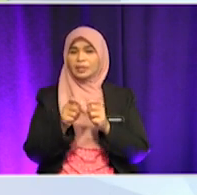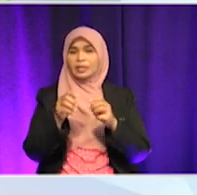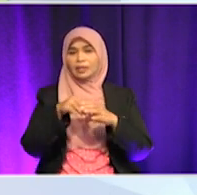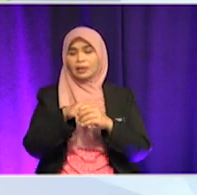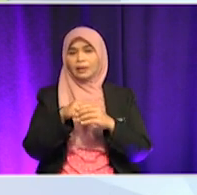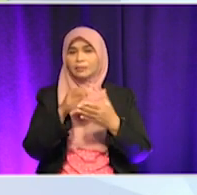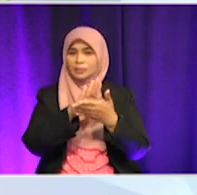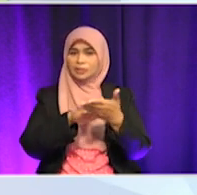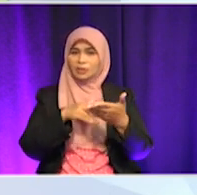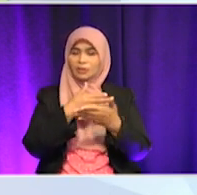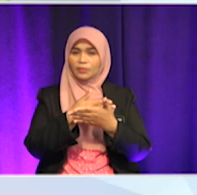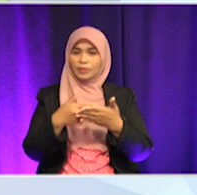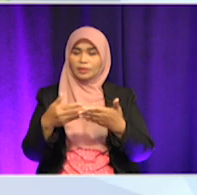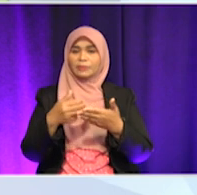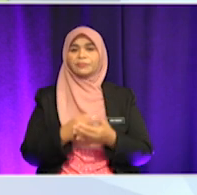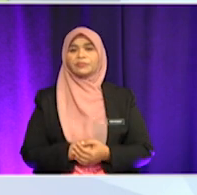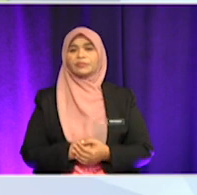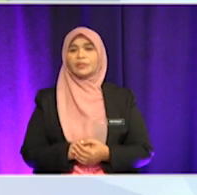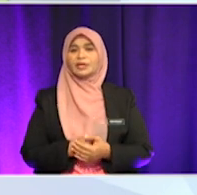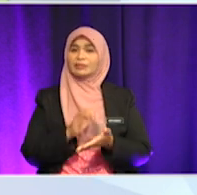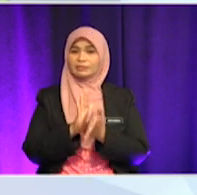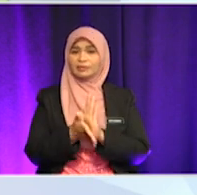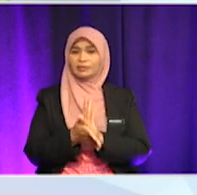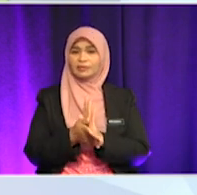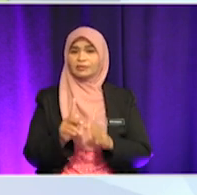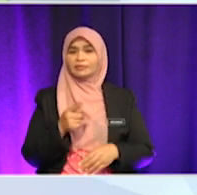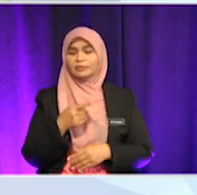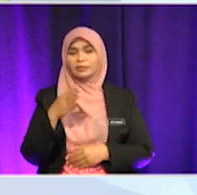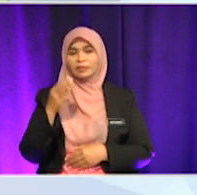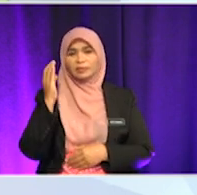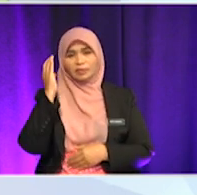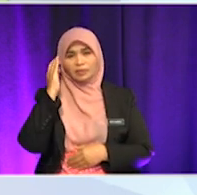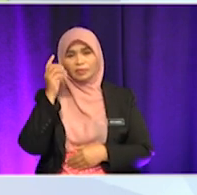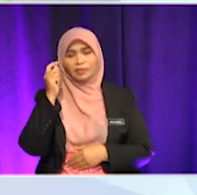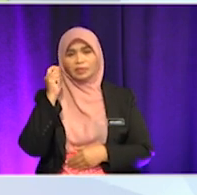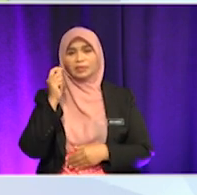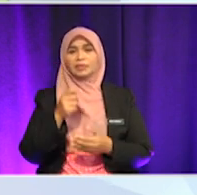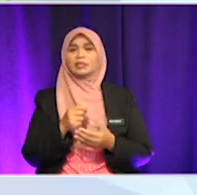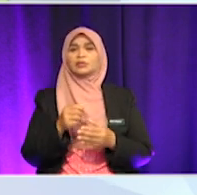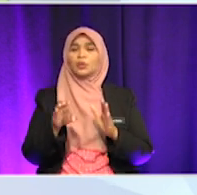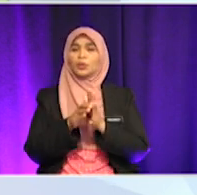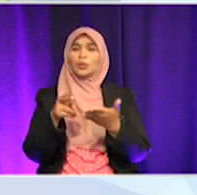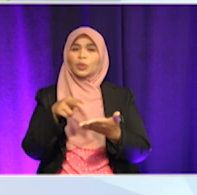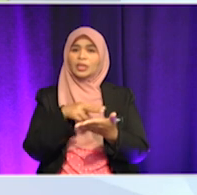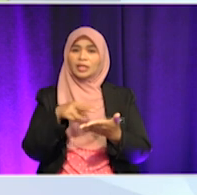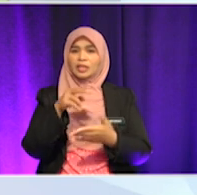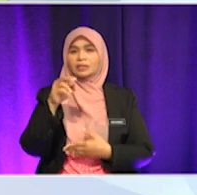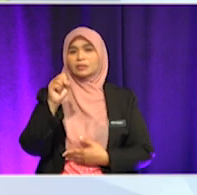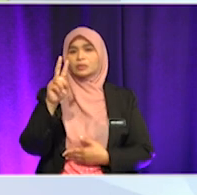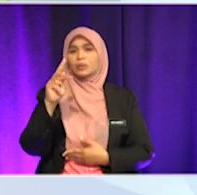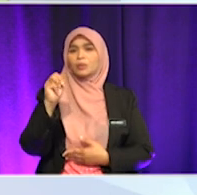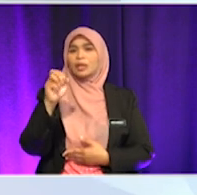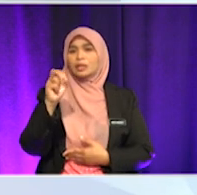jadual. Okey, tadi kan kita dah tahu tadi Anu, okey, nilai yang tidak diketahui. Okey, jadi kita ada tarian Sumazau, tarian kuda kepang, tarian